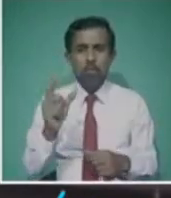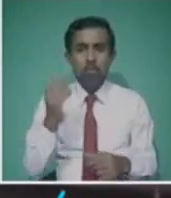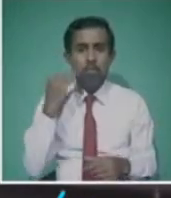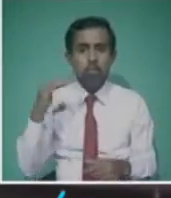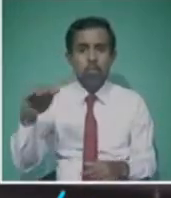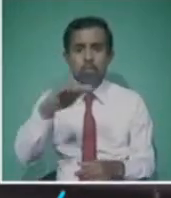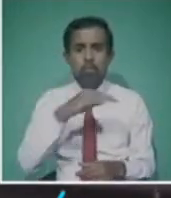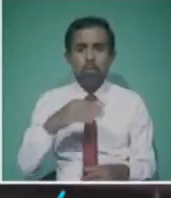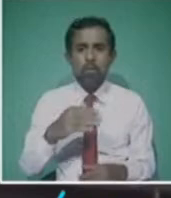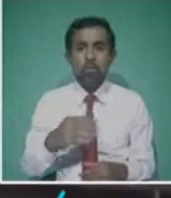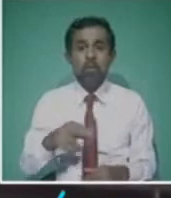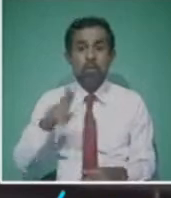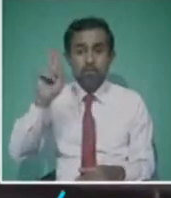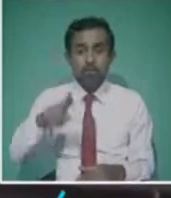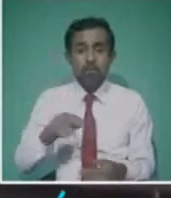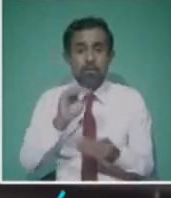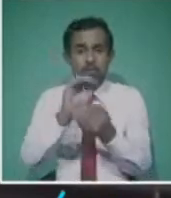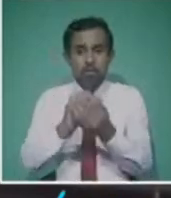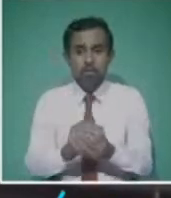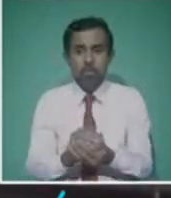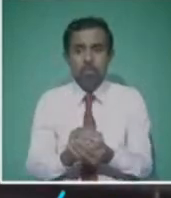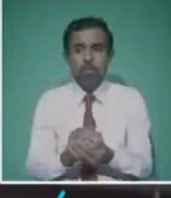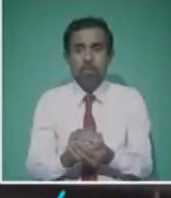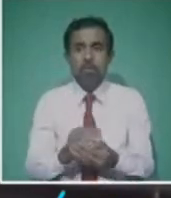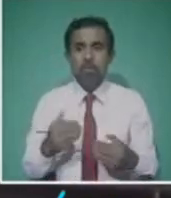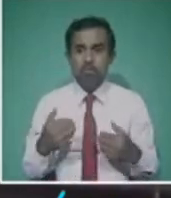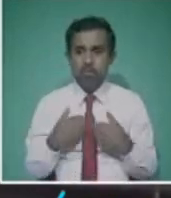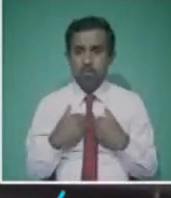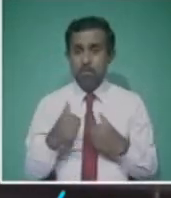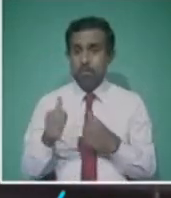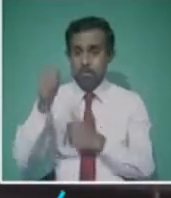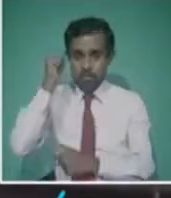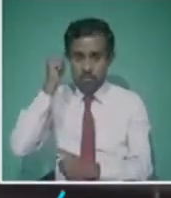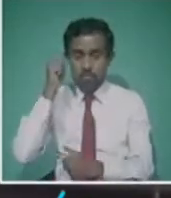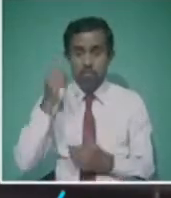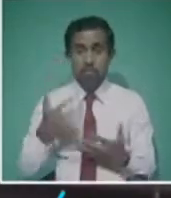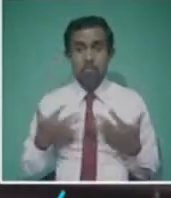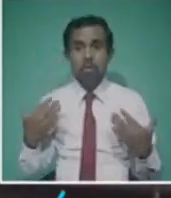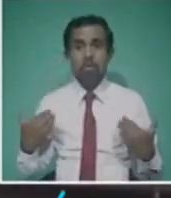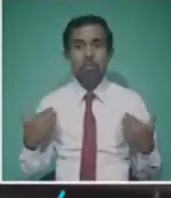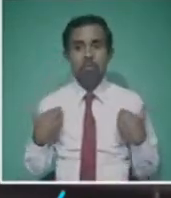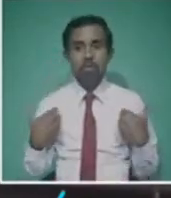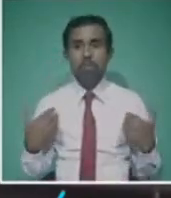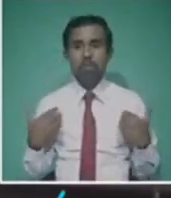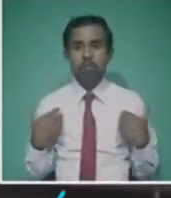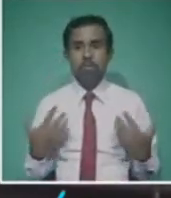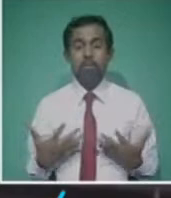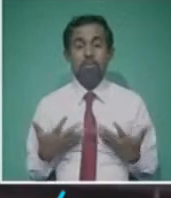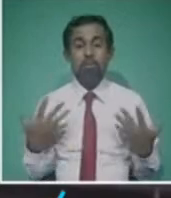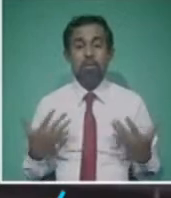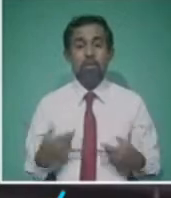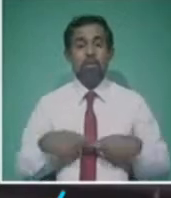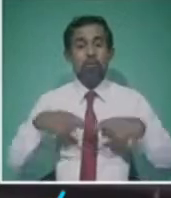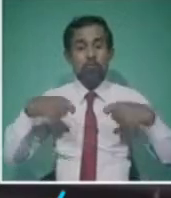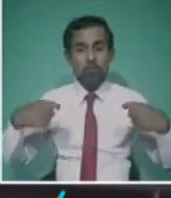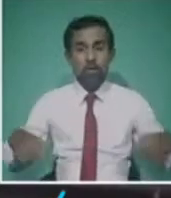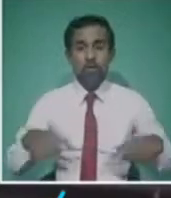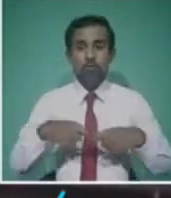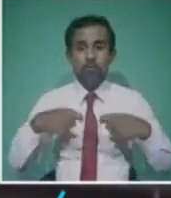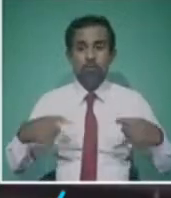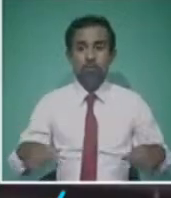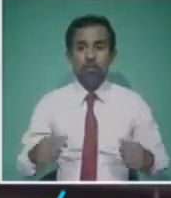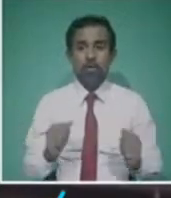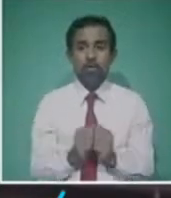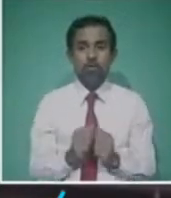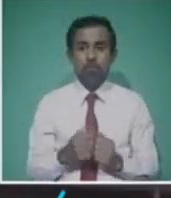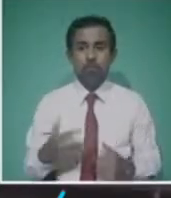ජනතාව දුන් ජනවරව රැක ගන්නට මම එදා හුඟක් මහන්සි වෙලා හුඟක් ධනේ වියදම් කරමින්